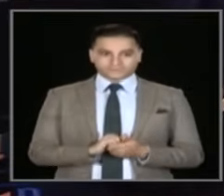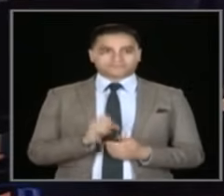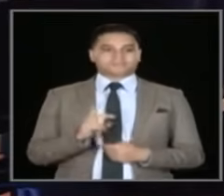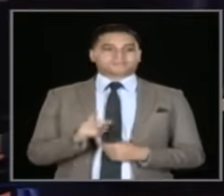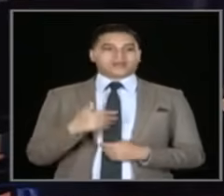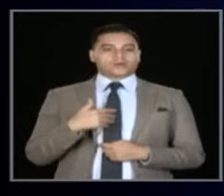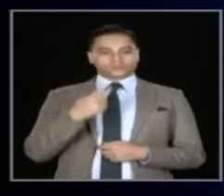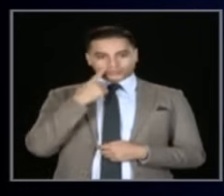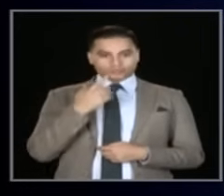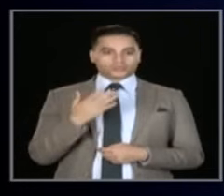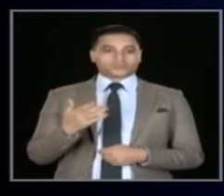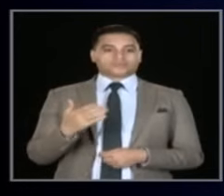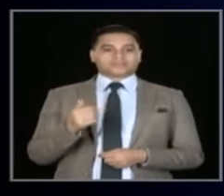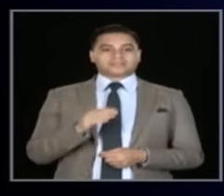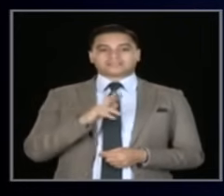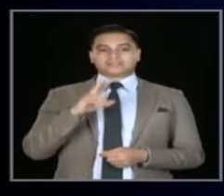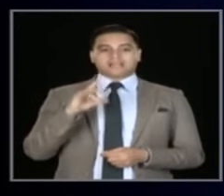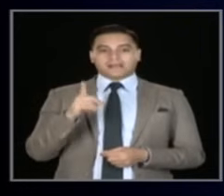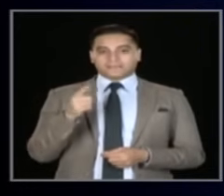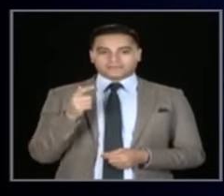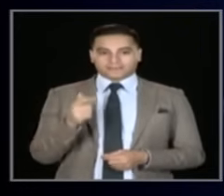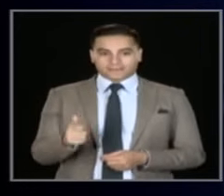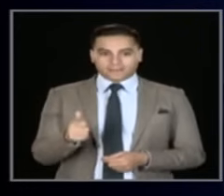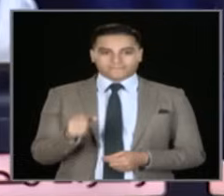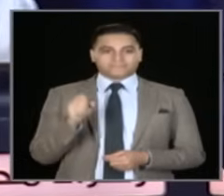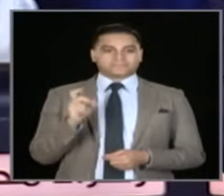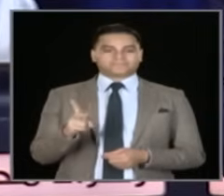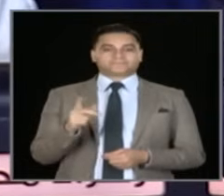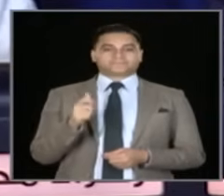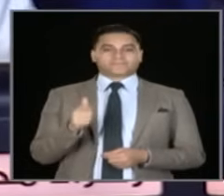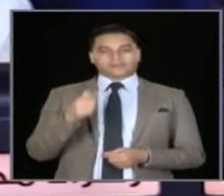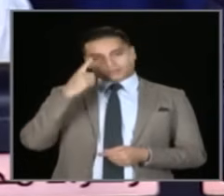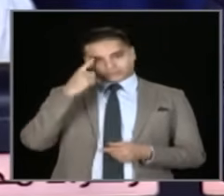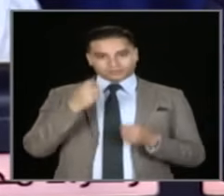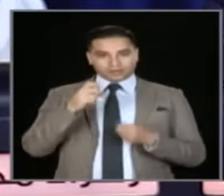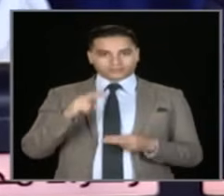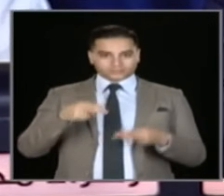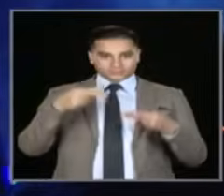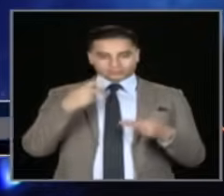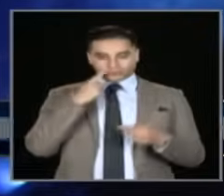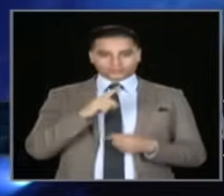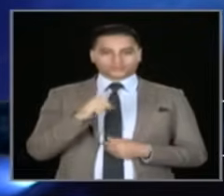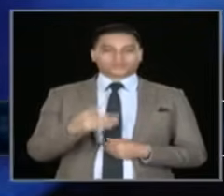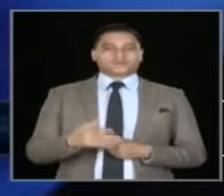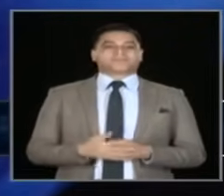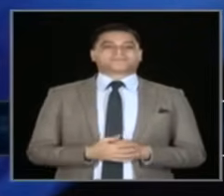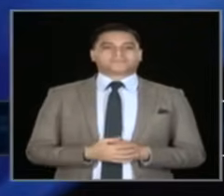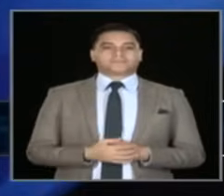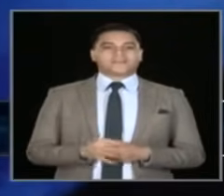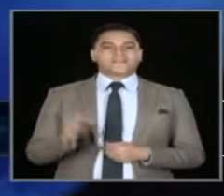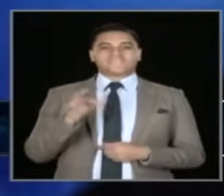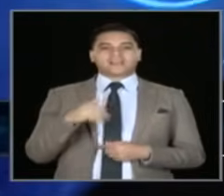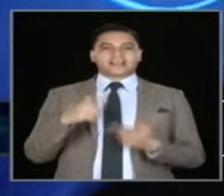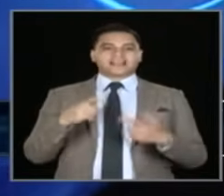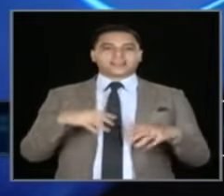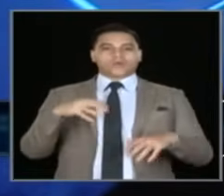تمام. عايزين نشوف إسلام تمام. تمام. تحت الضغط كاونتر. في أي من